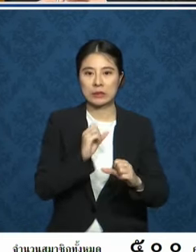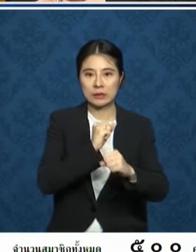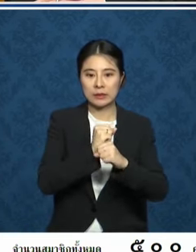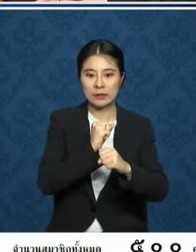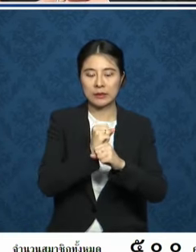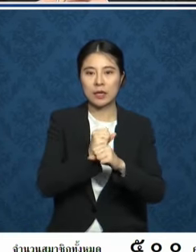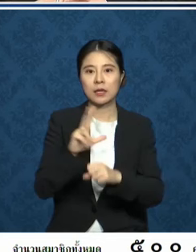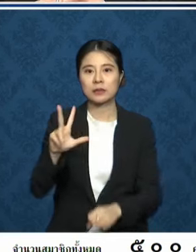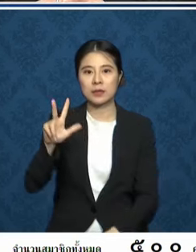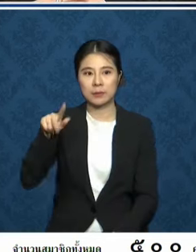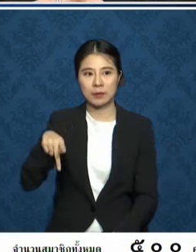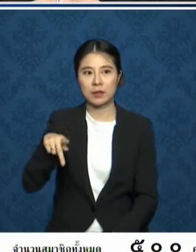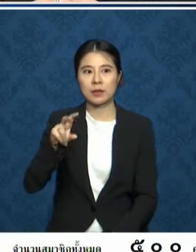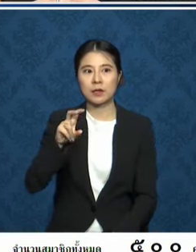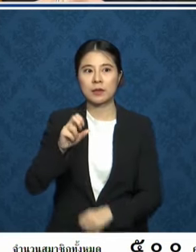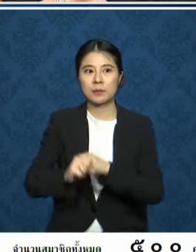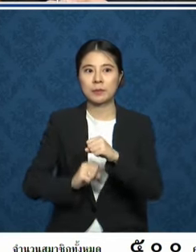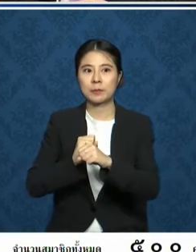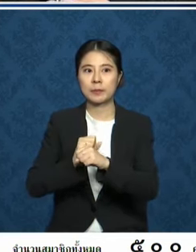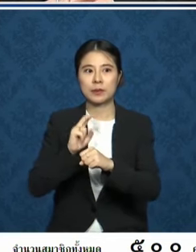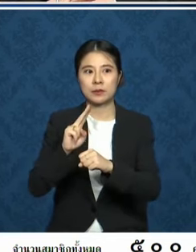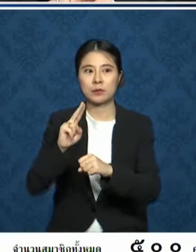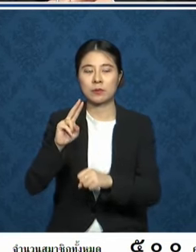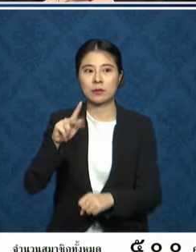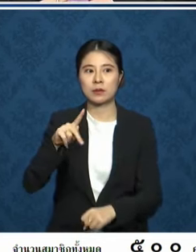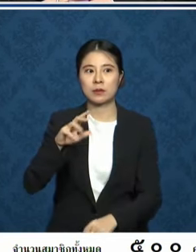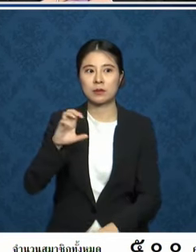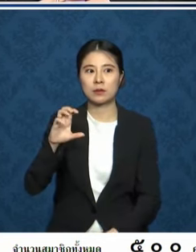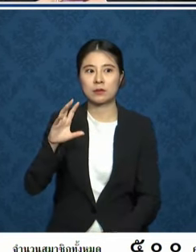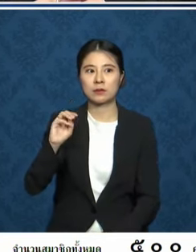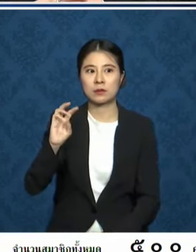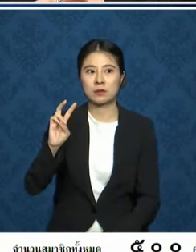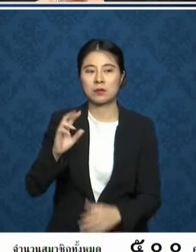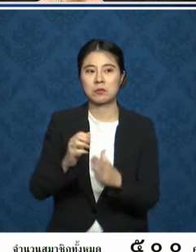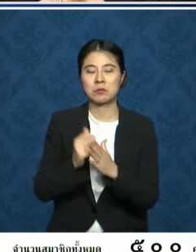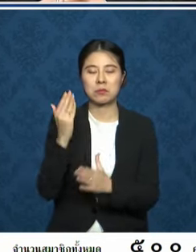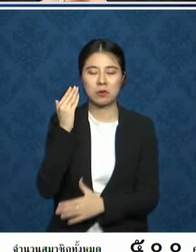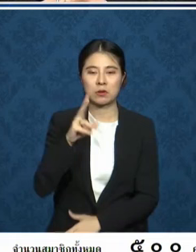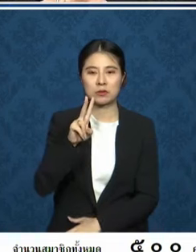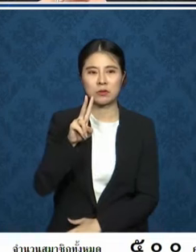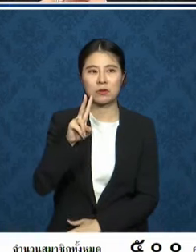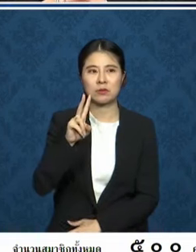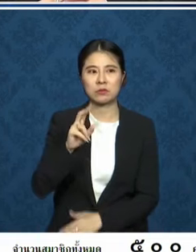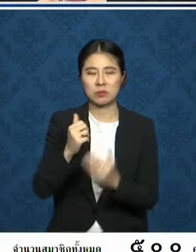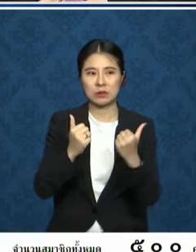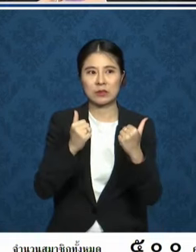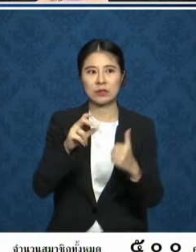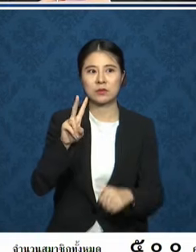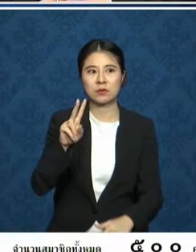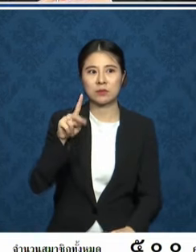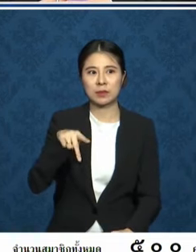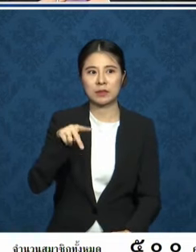ในปี 2,565 มีอยู่ที่ 3,047 คน ปัจจุบัมีอยู่ที่ 2,930 คน